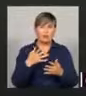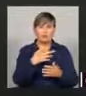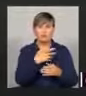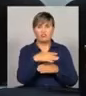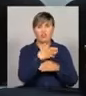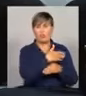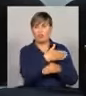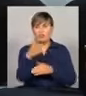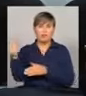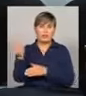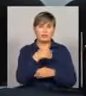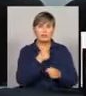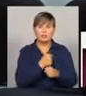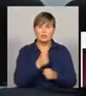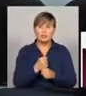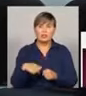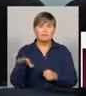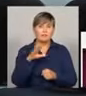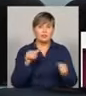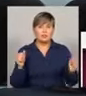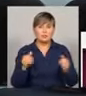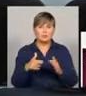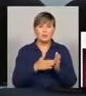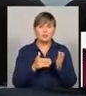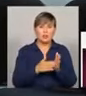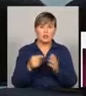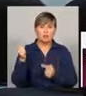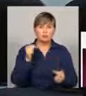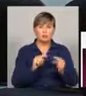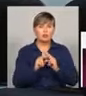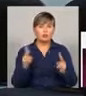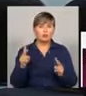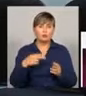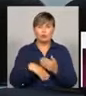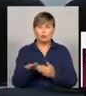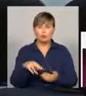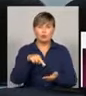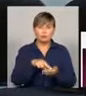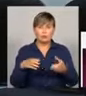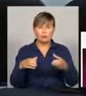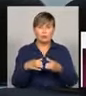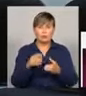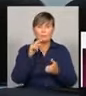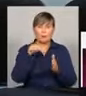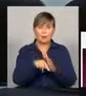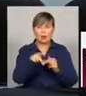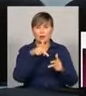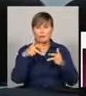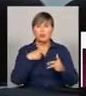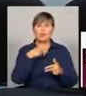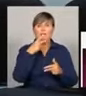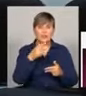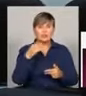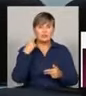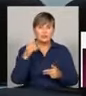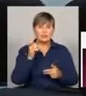флагом. Все собрались, звали друг друга. Никто не уходил, стояли все вместе. Попали на объективы камер. Я видел и слышал,